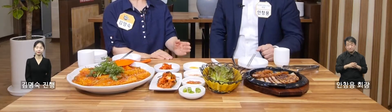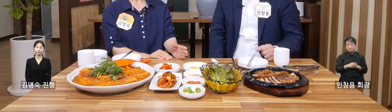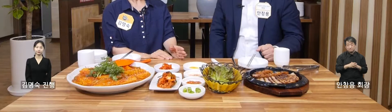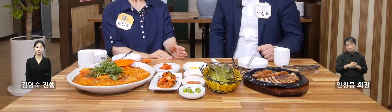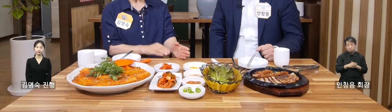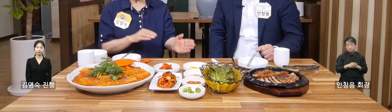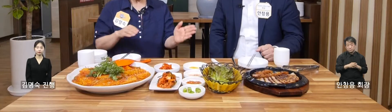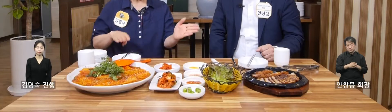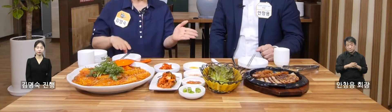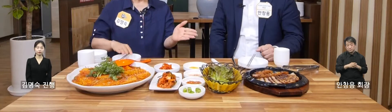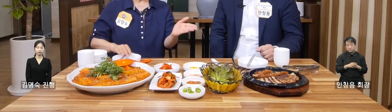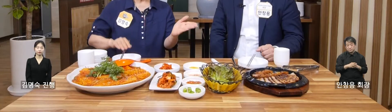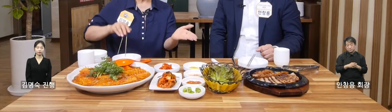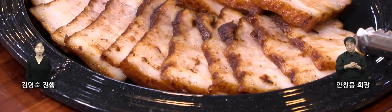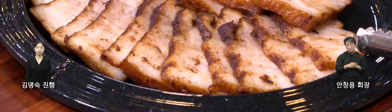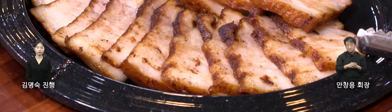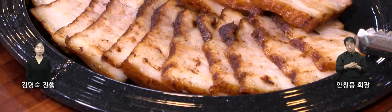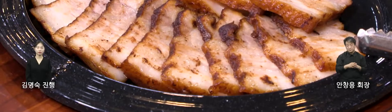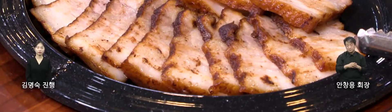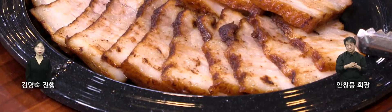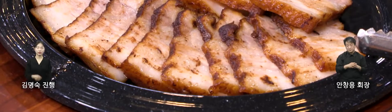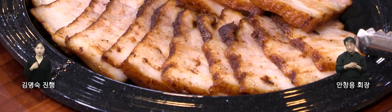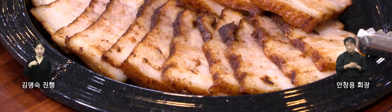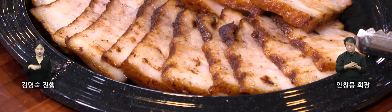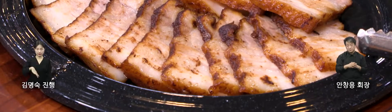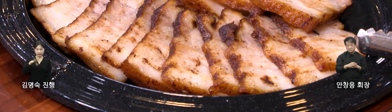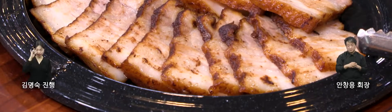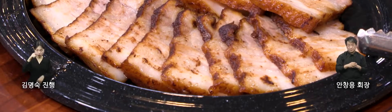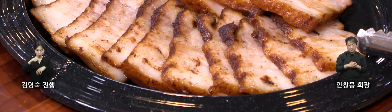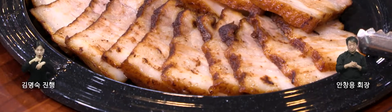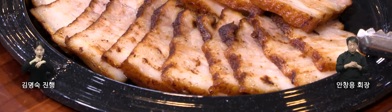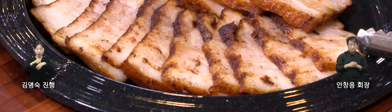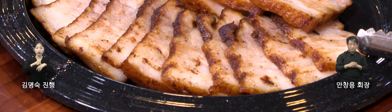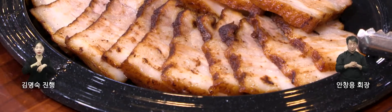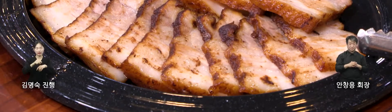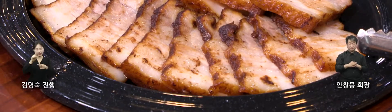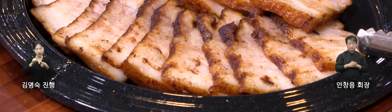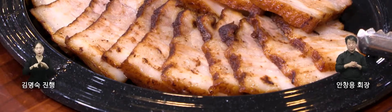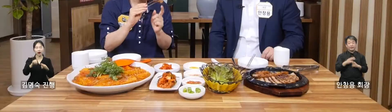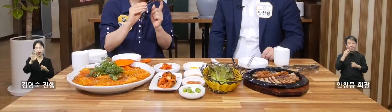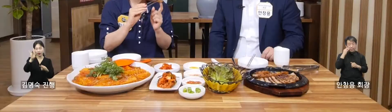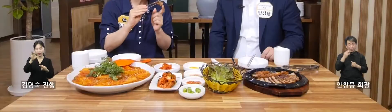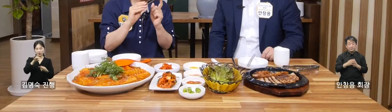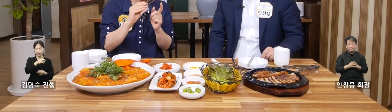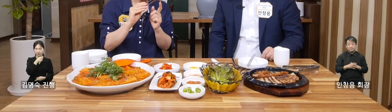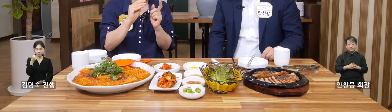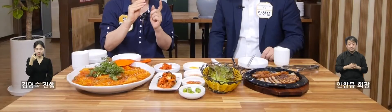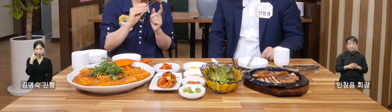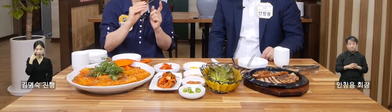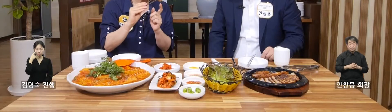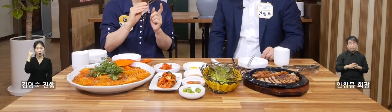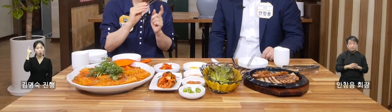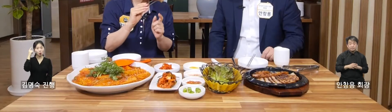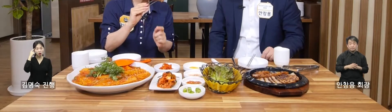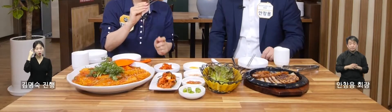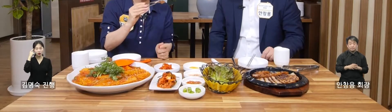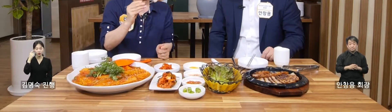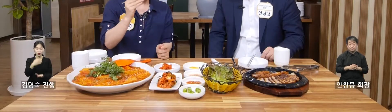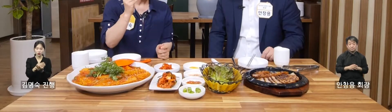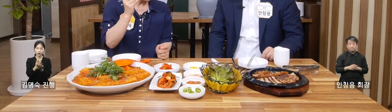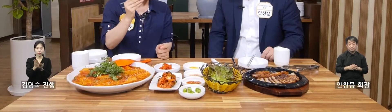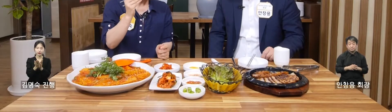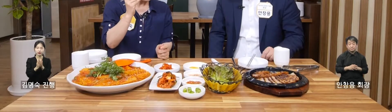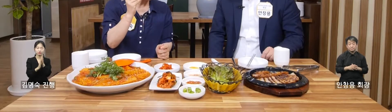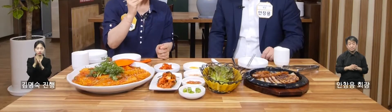아. 제가 그냥 일단 수육 하나만 자체로 먹어볼게요. 네. 한약재를 넣고 삶았다고 하셨는데